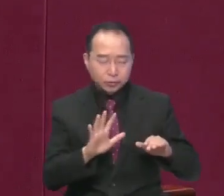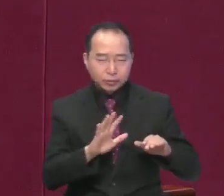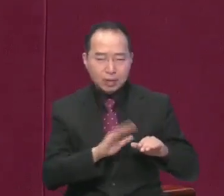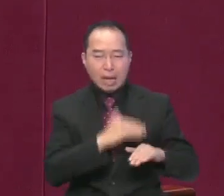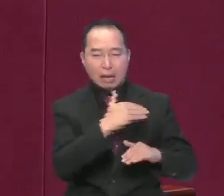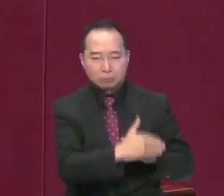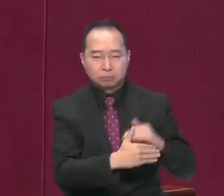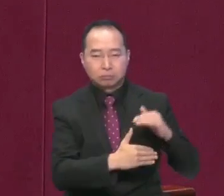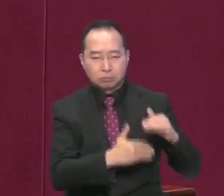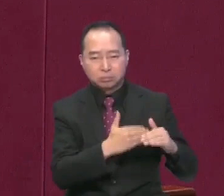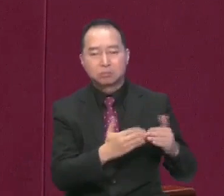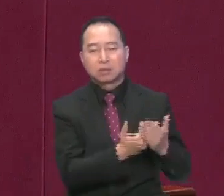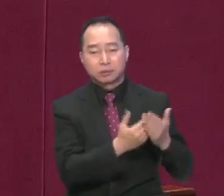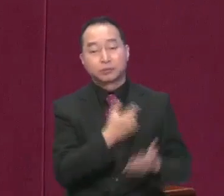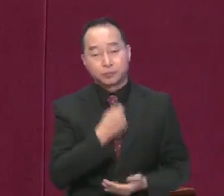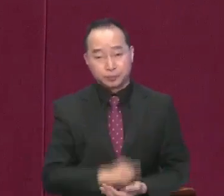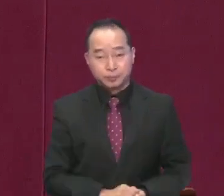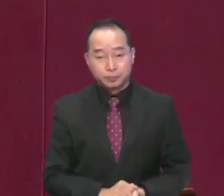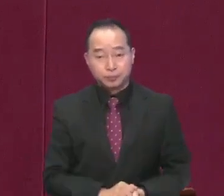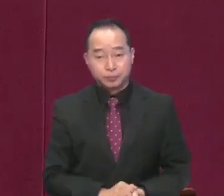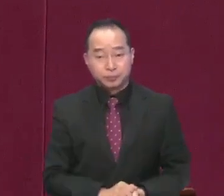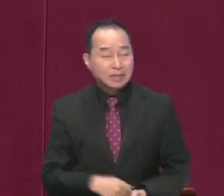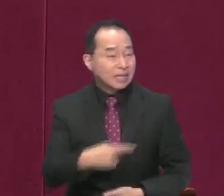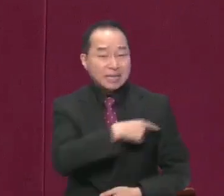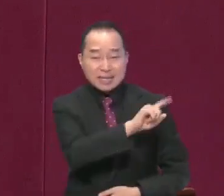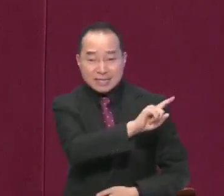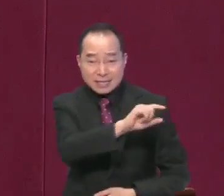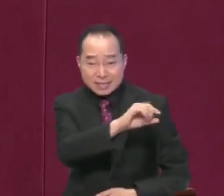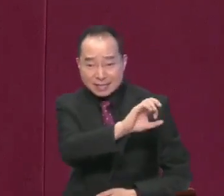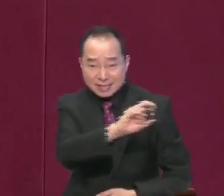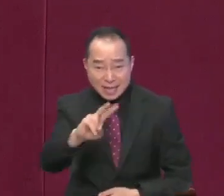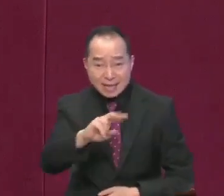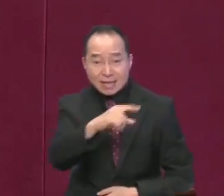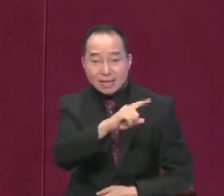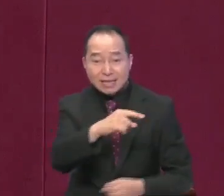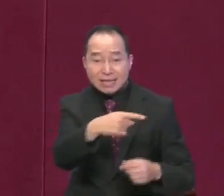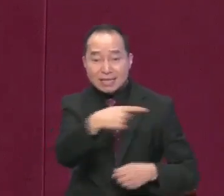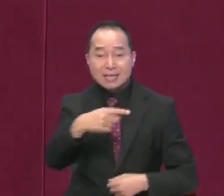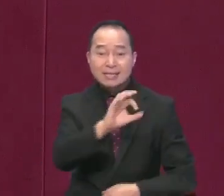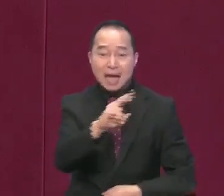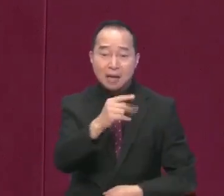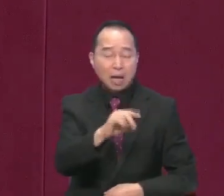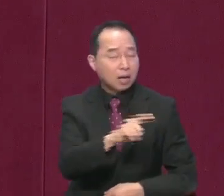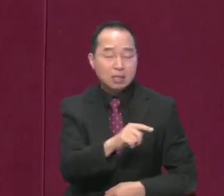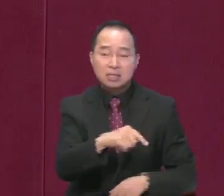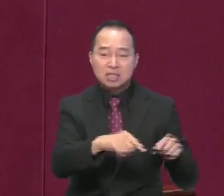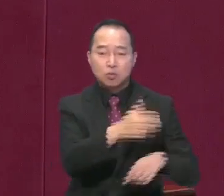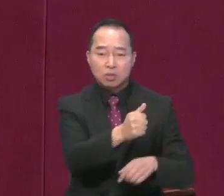요즘 제1야당 지도자들이 넘어서는 안 되는 선을 넘었습니다.